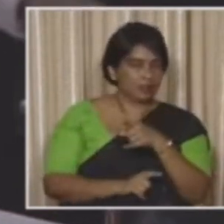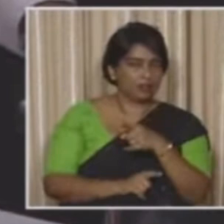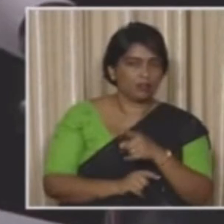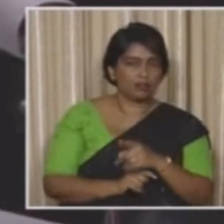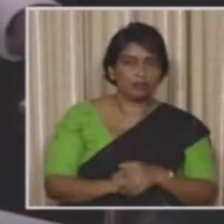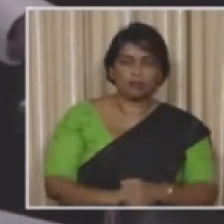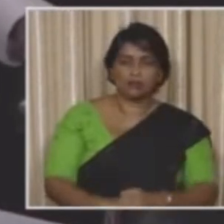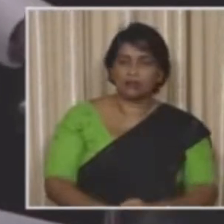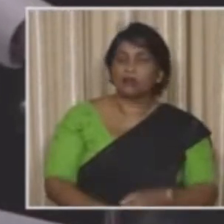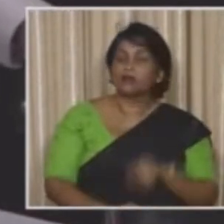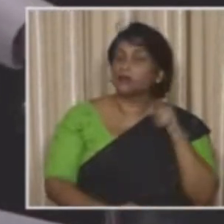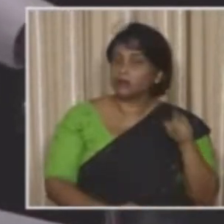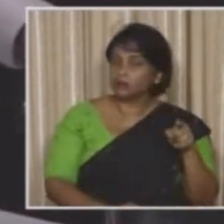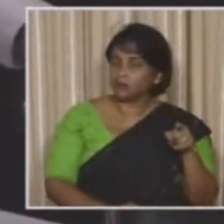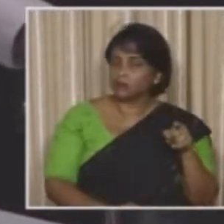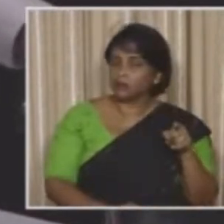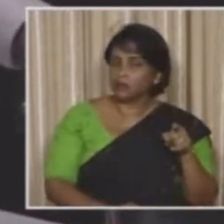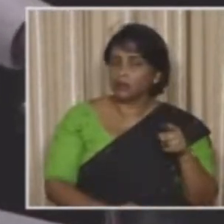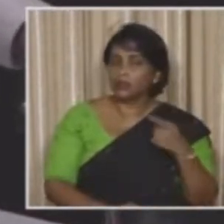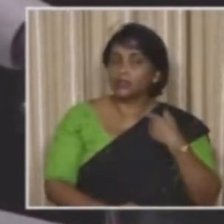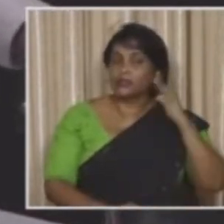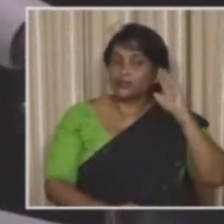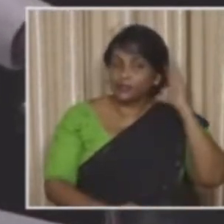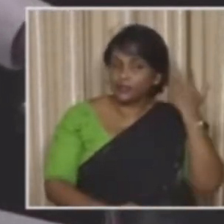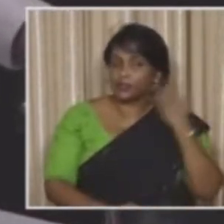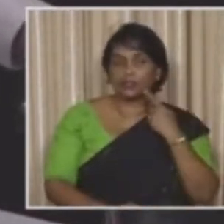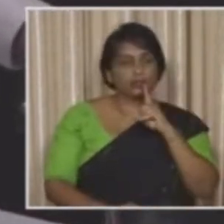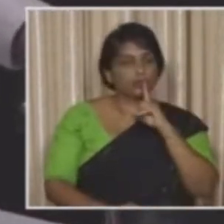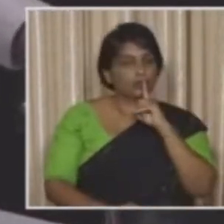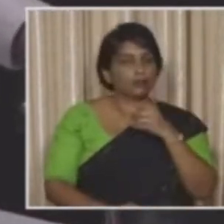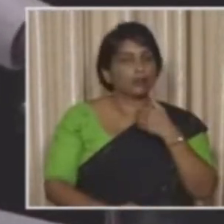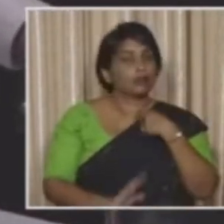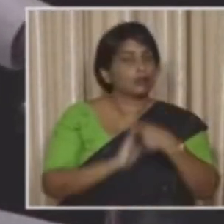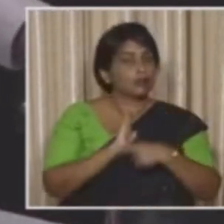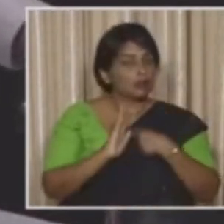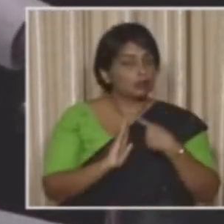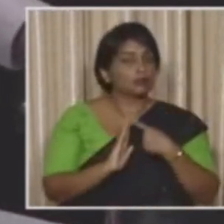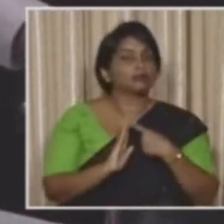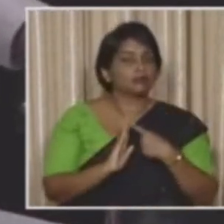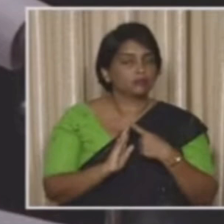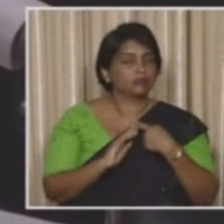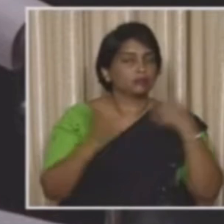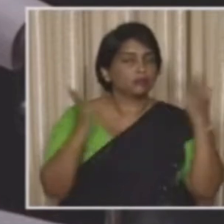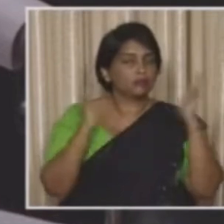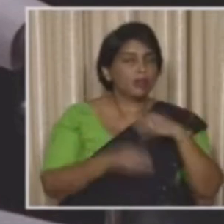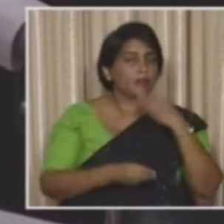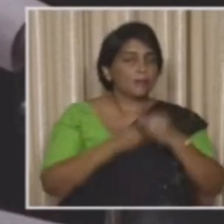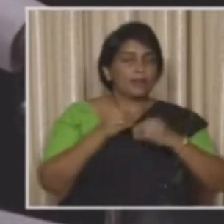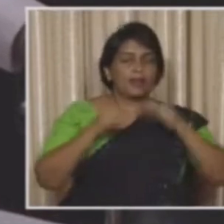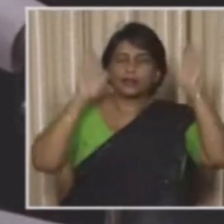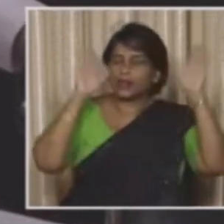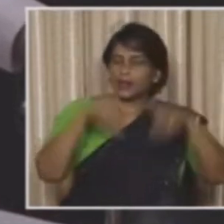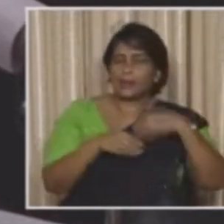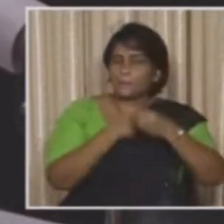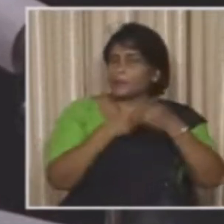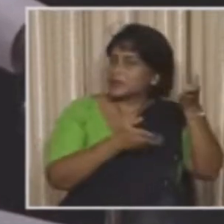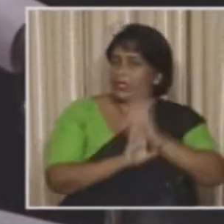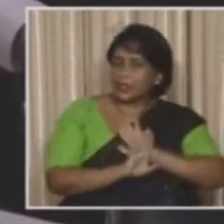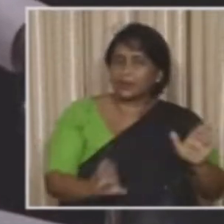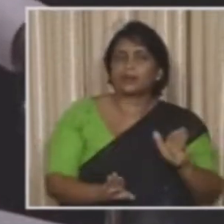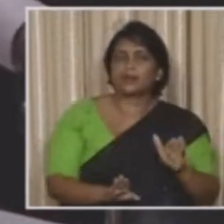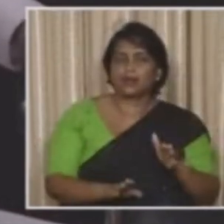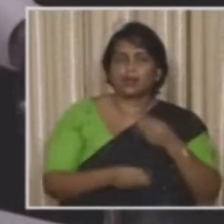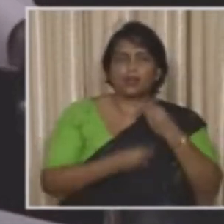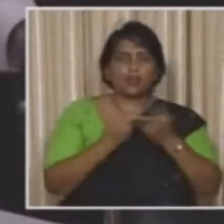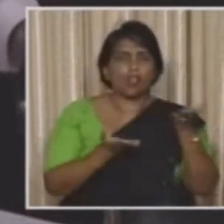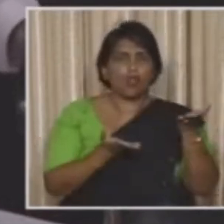හරිද එනිසා විශේෂයෙන් ගත්තොත් අපේ රටේ මේ මේ අපි කැඳවන ආයෝජන නෙවෙයි කොහොමද